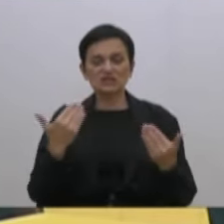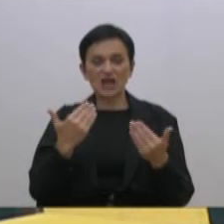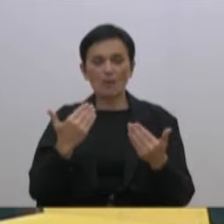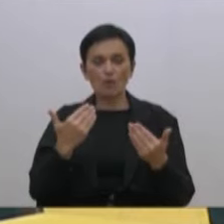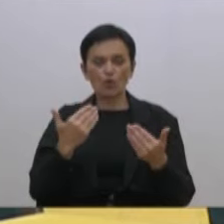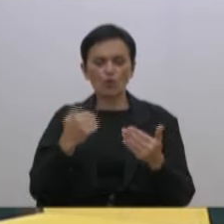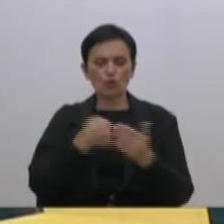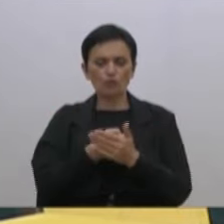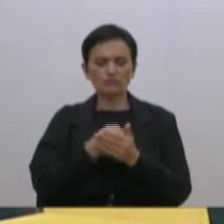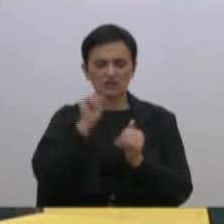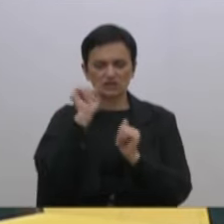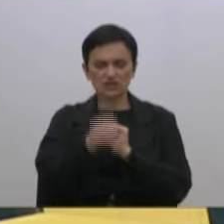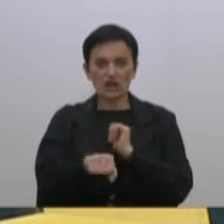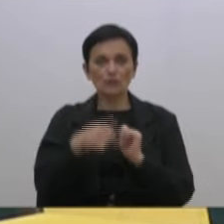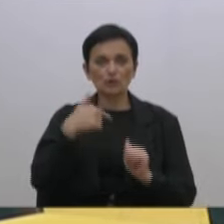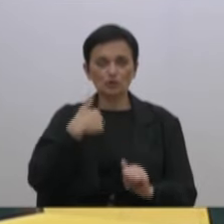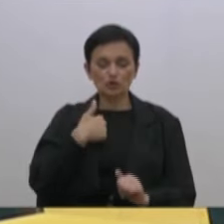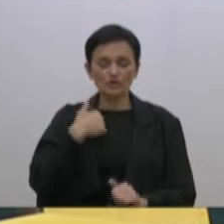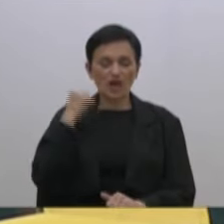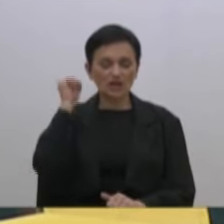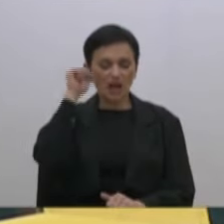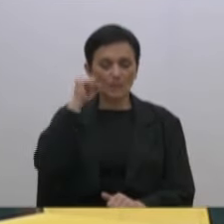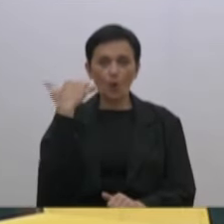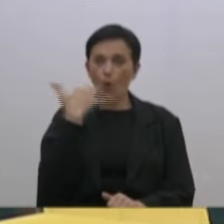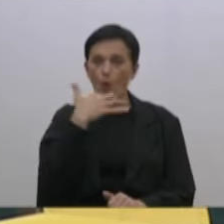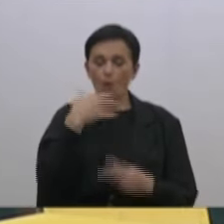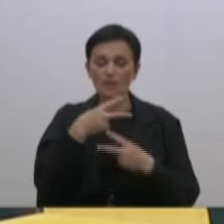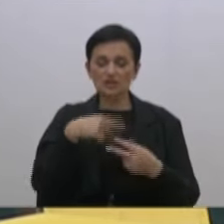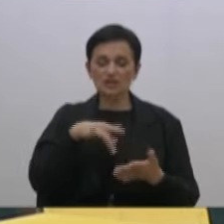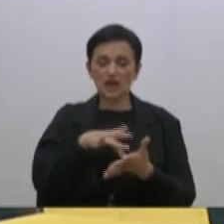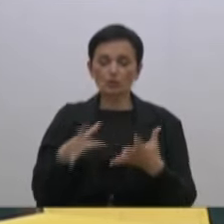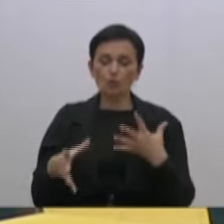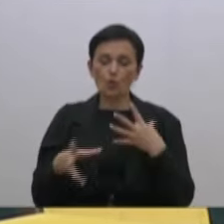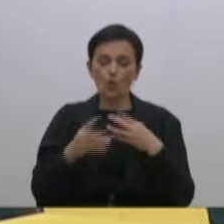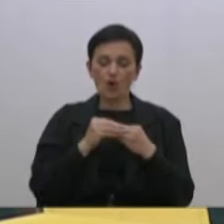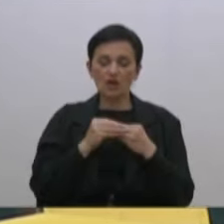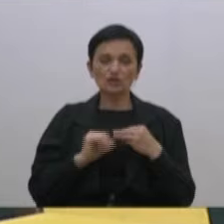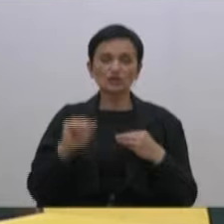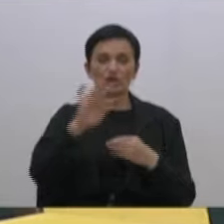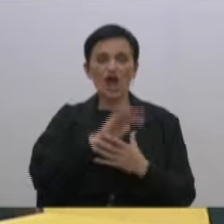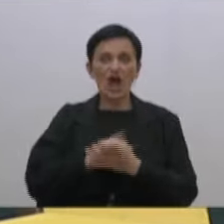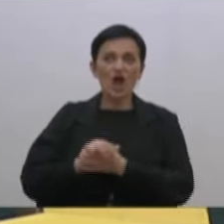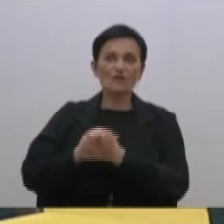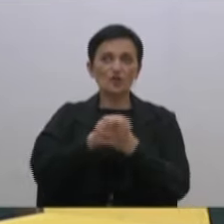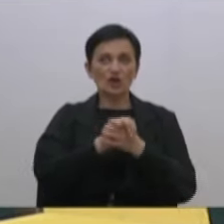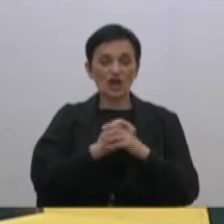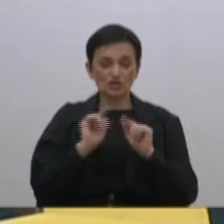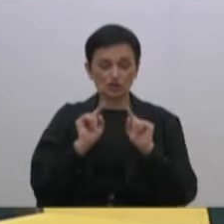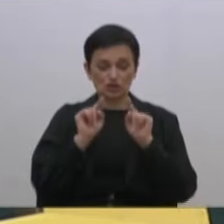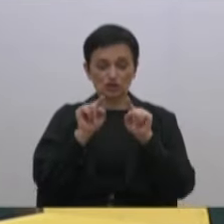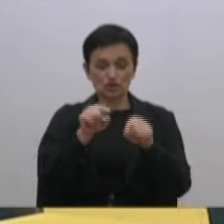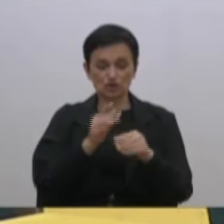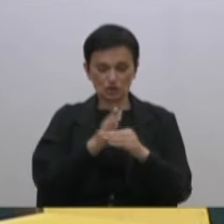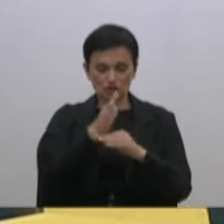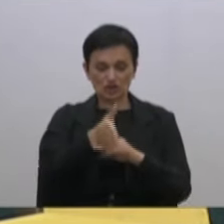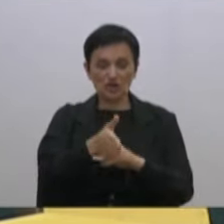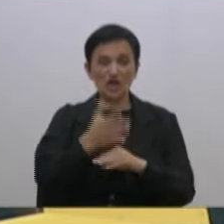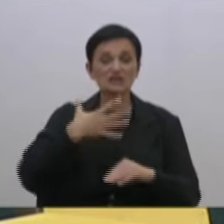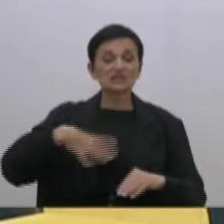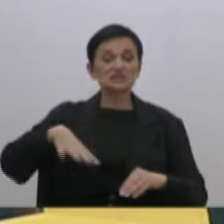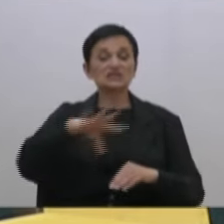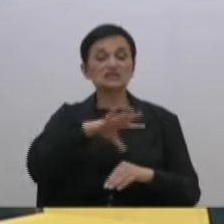დამარცხება და ჩვენ აფხაზ და ოს თანამოქალაქეებთან ერთად ევროკავშირში შესვლა. ამ გზაზე